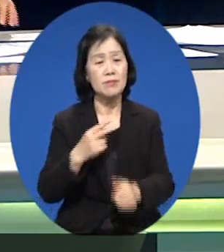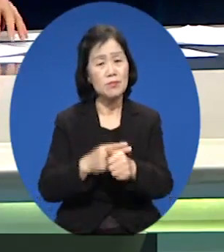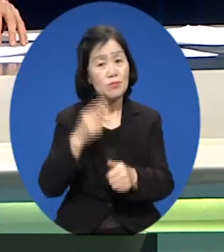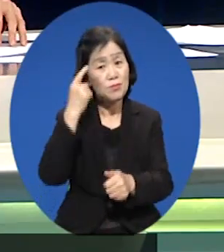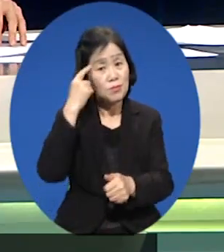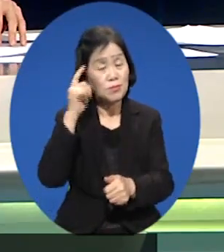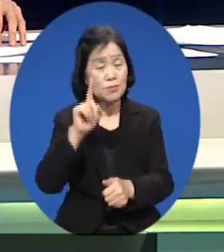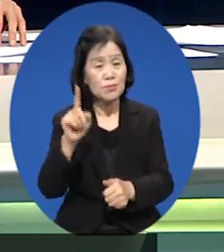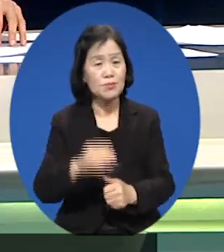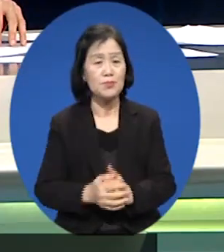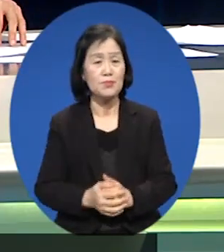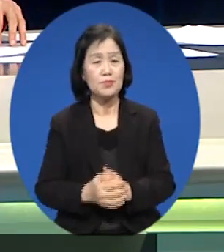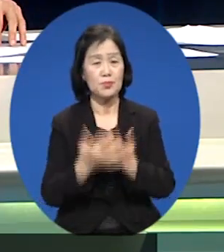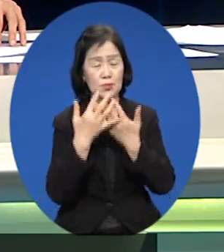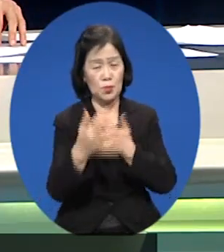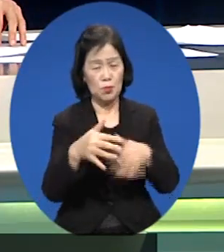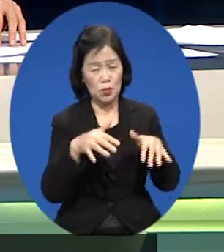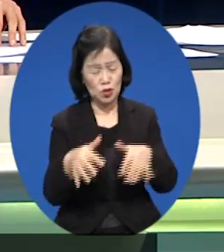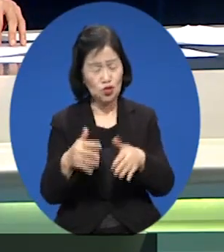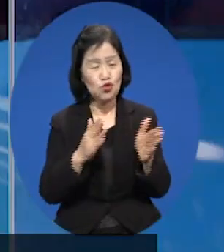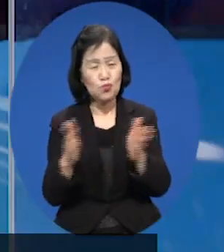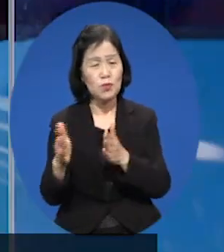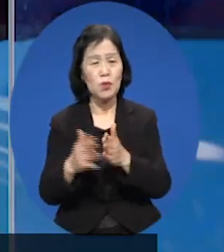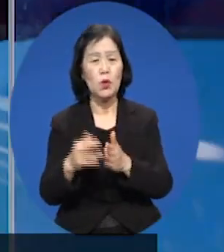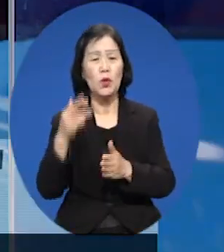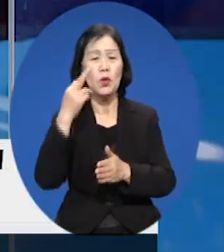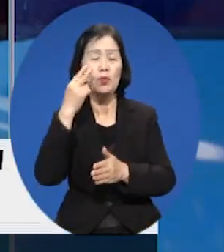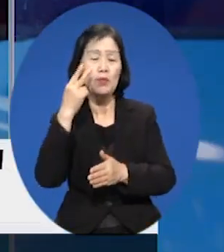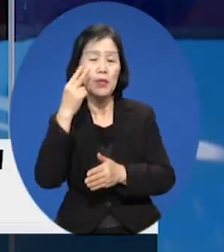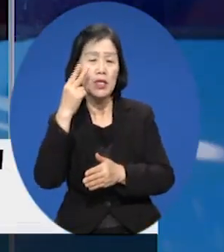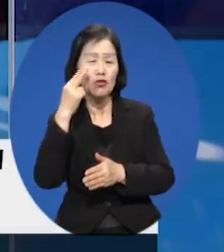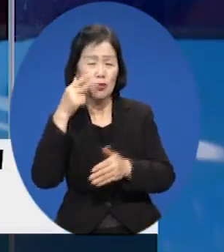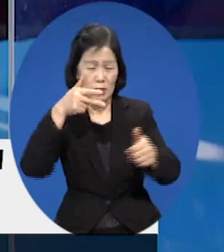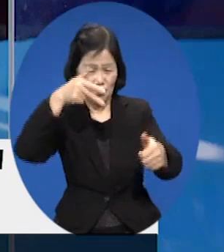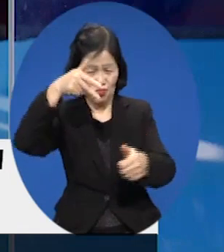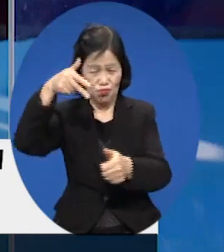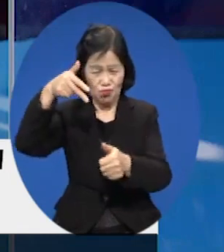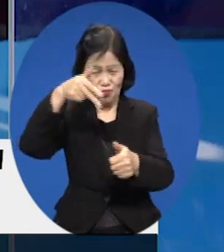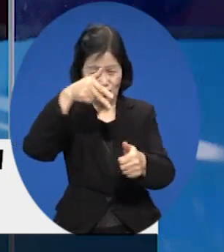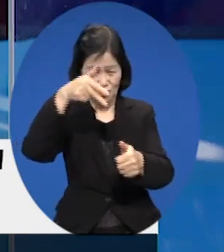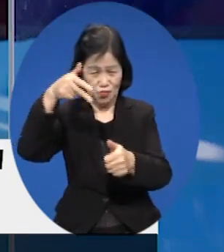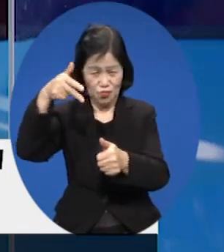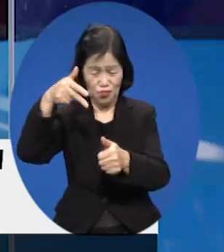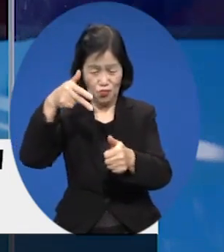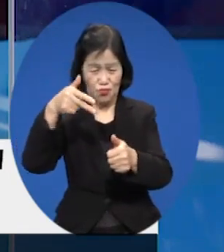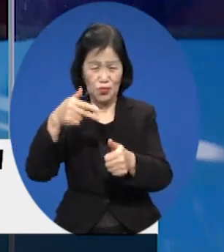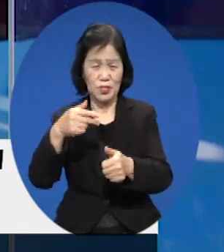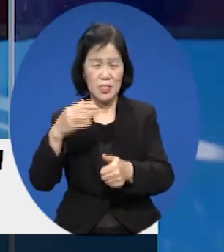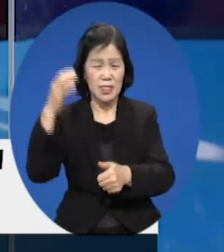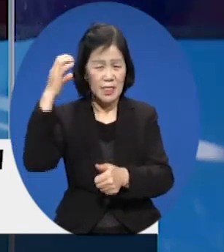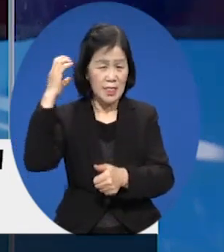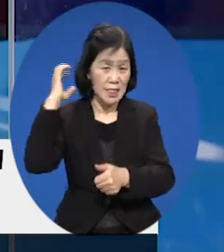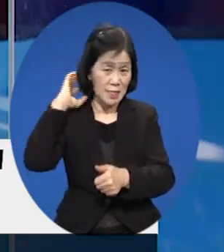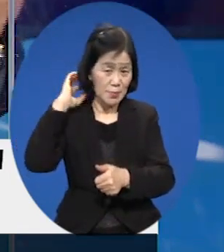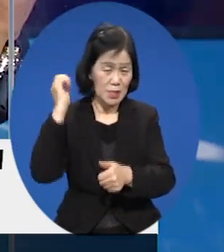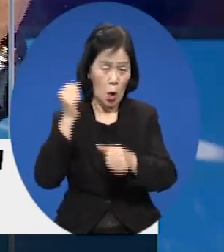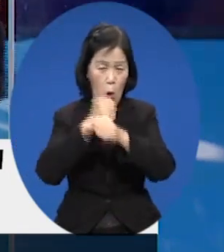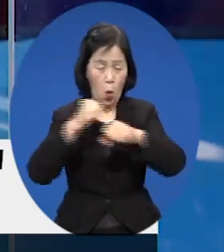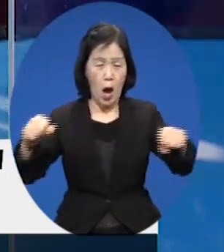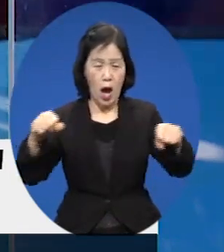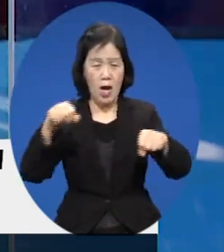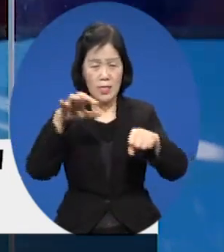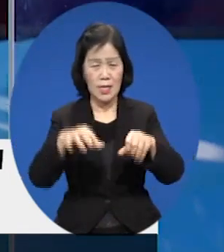열병식 이 준비된 것은 아닌게 라그 미국의 385 3 다 촬영이 된 속에 운송 광장에 놀 븐 광장에 이게